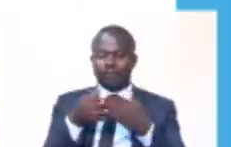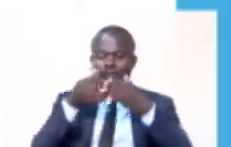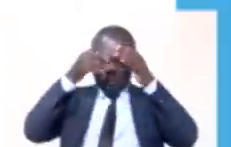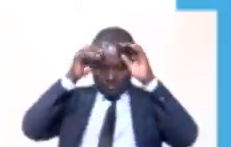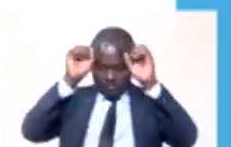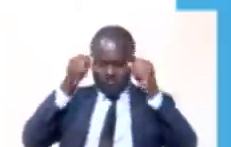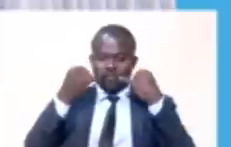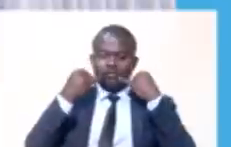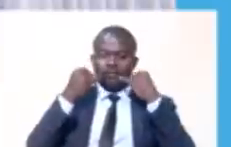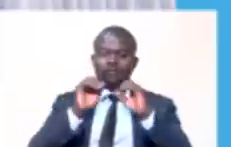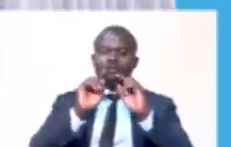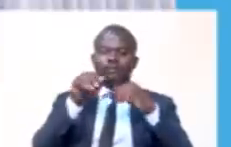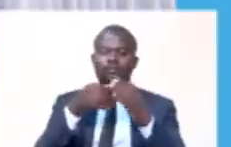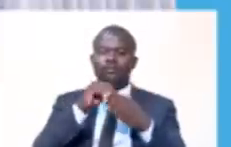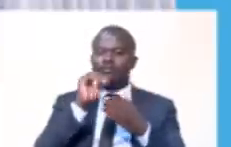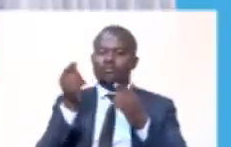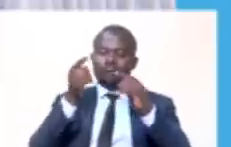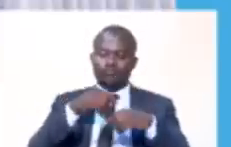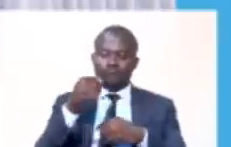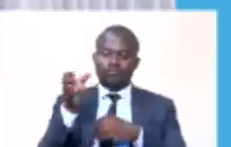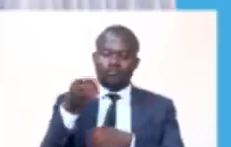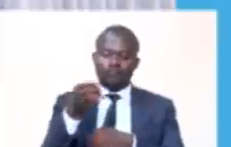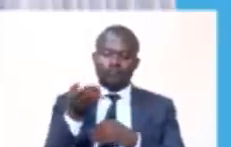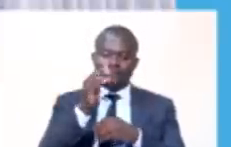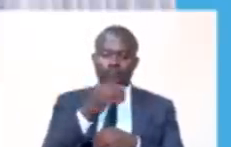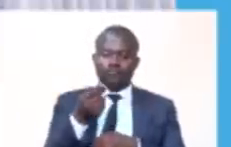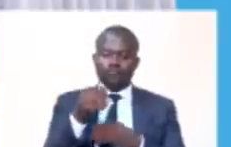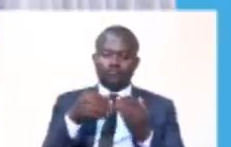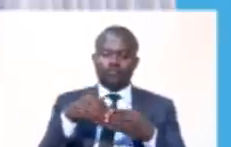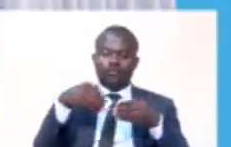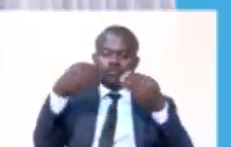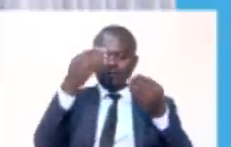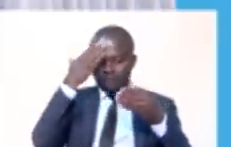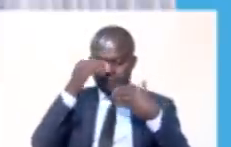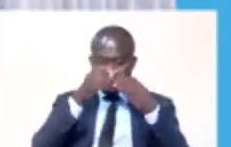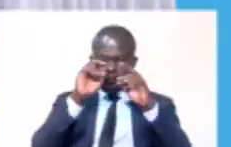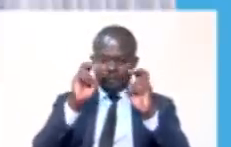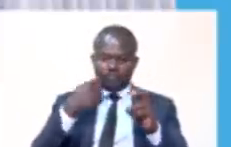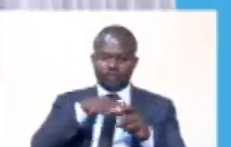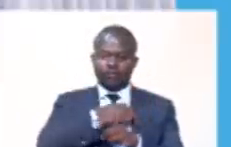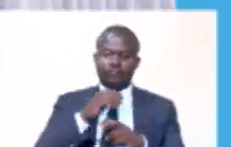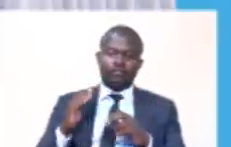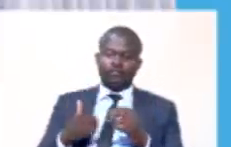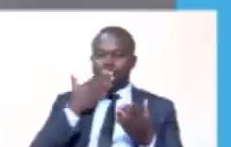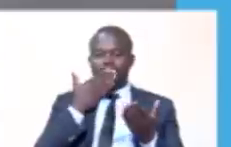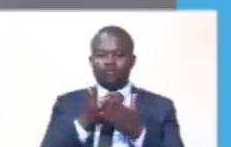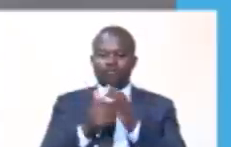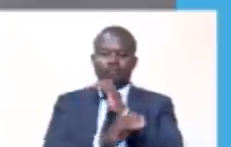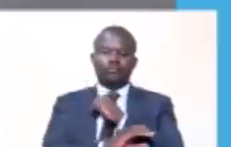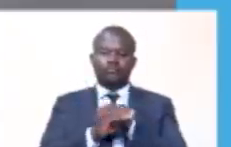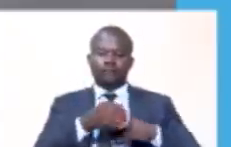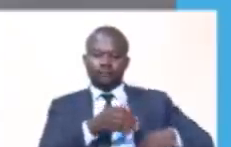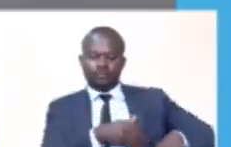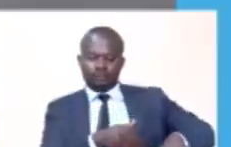muperezida akaba arababwiye ngo nimutazana igikombe muzagarura amafaranga twabatanzeho kugira ngo mujye kwitwara neza hariya mu gihugu cya